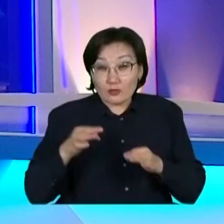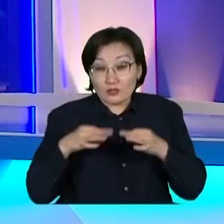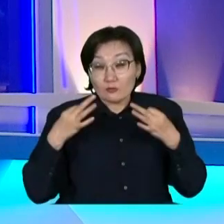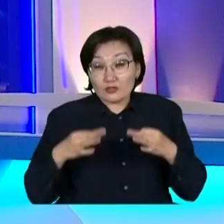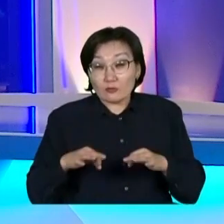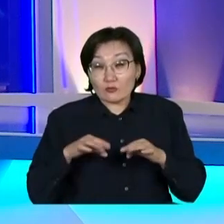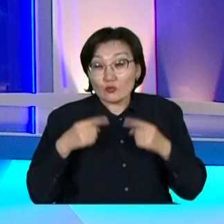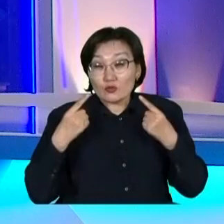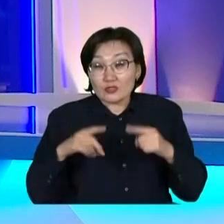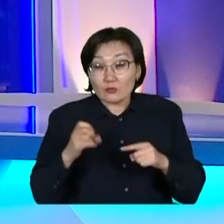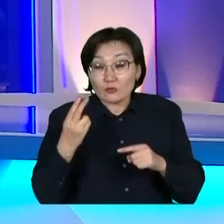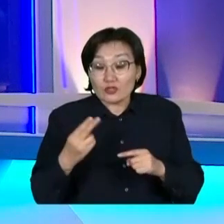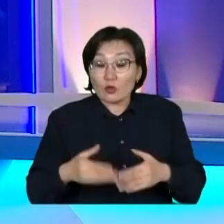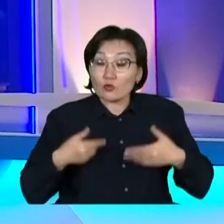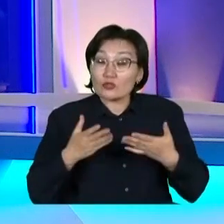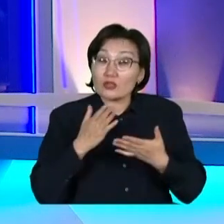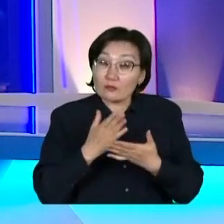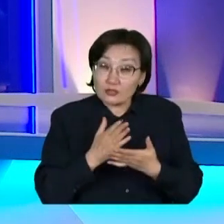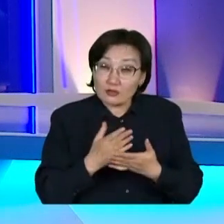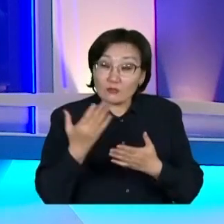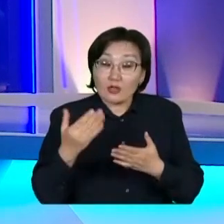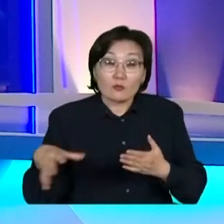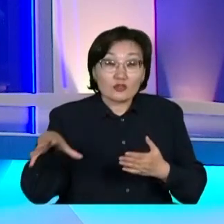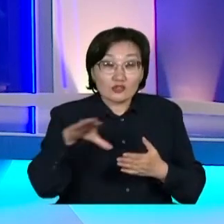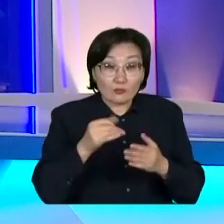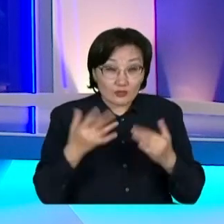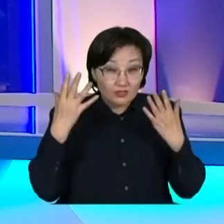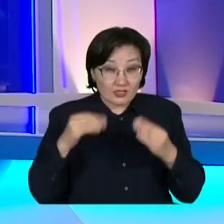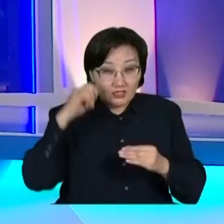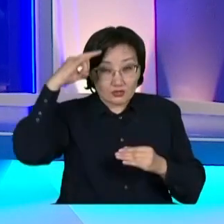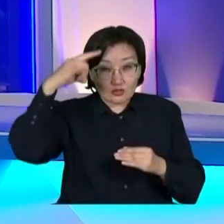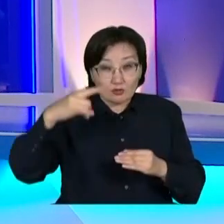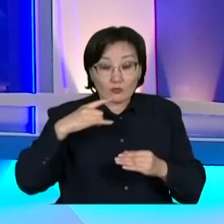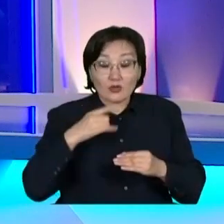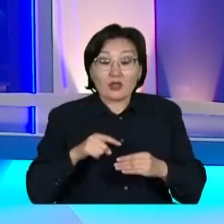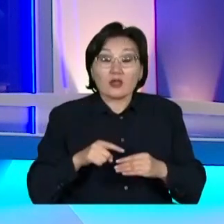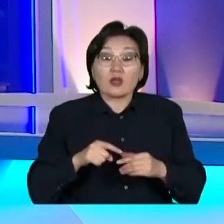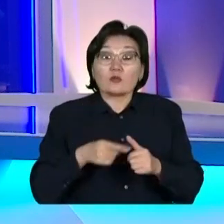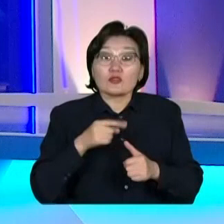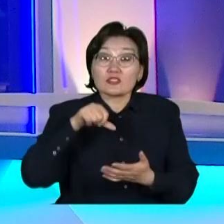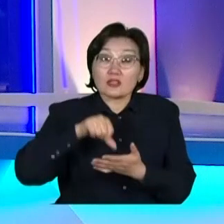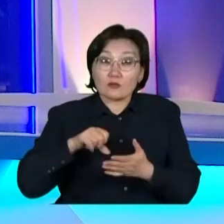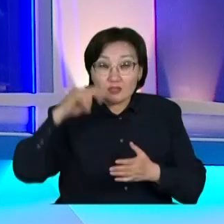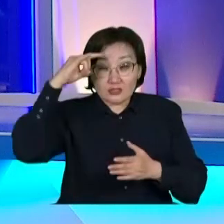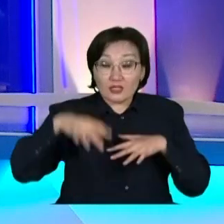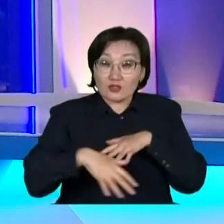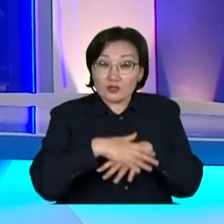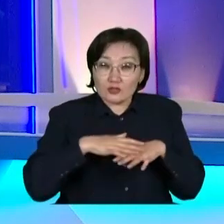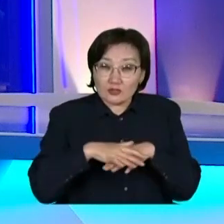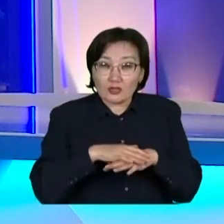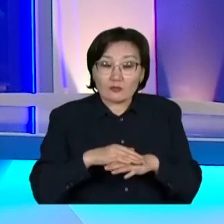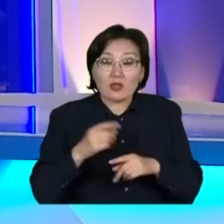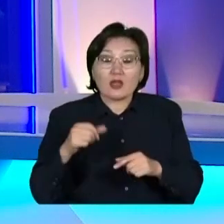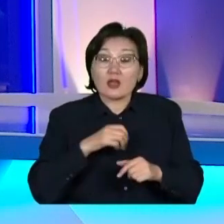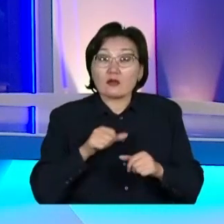этнос өкілдерінің құттықтауы да бар. Айта кетсек, олардың барлығы бүгінде отанымыздың мүддесін қорғап, қазақ қоғамының ажырамас бөлшегіне